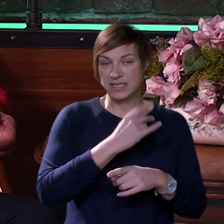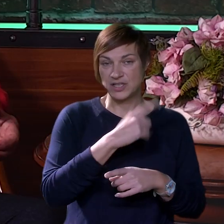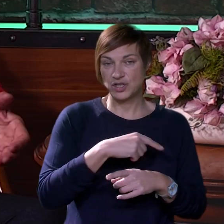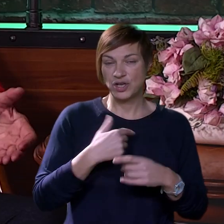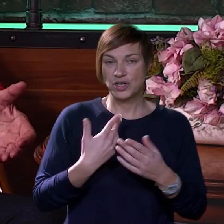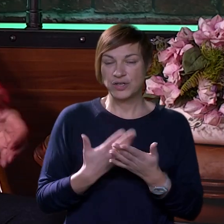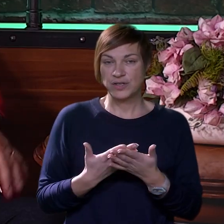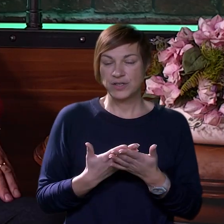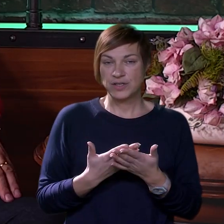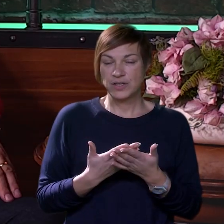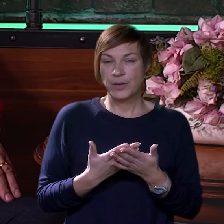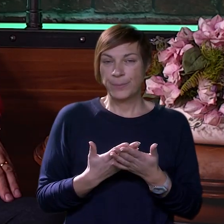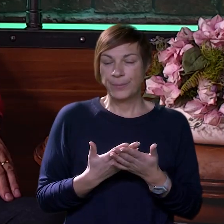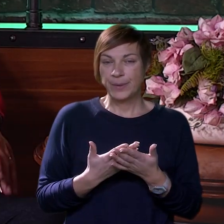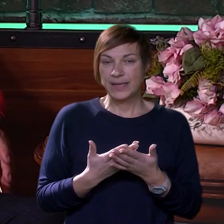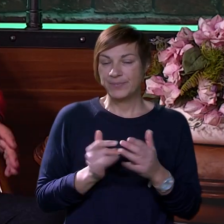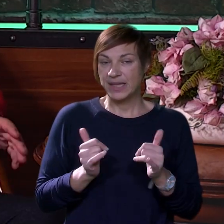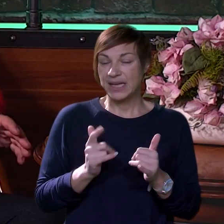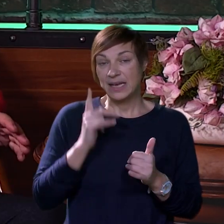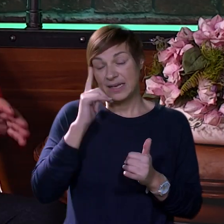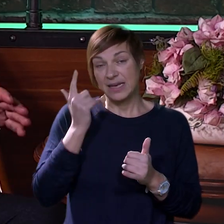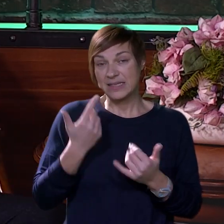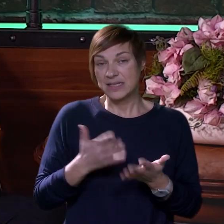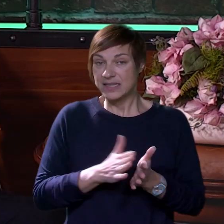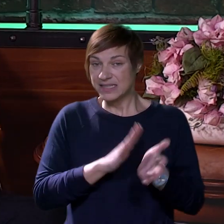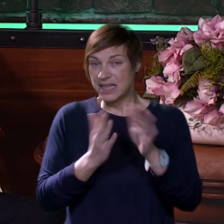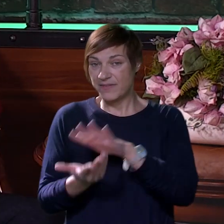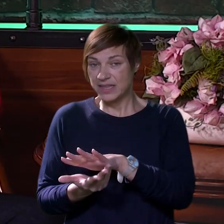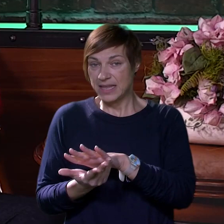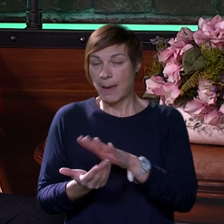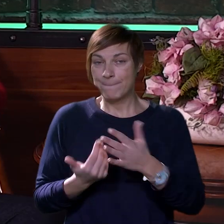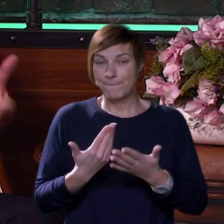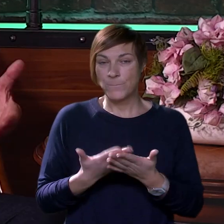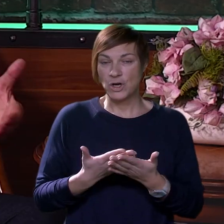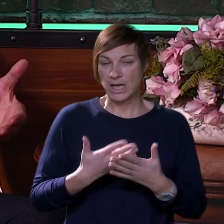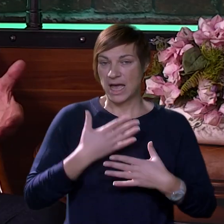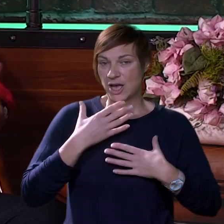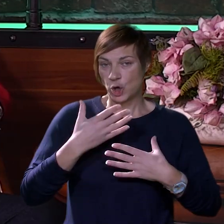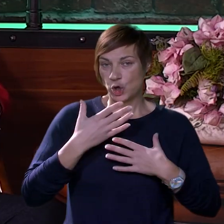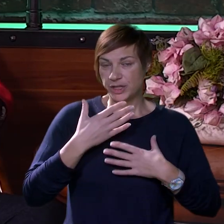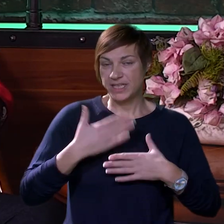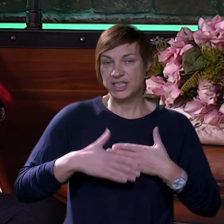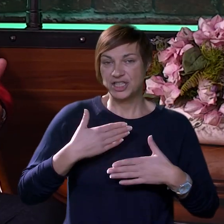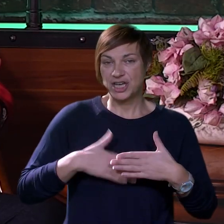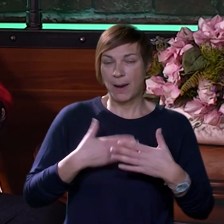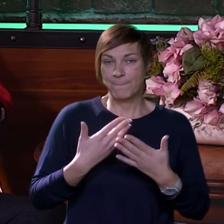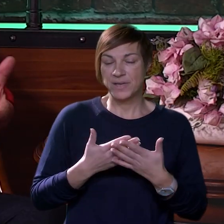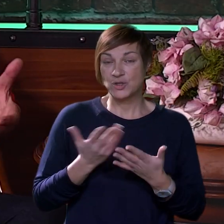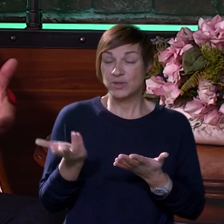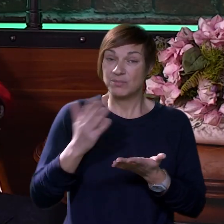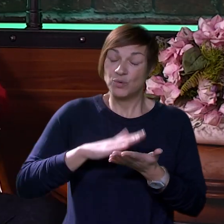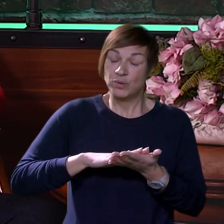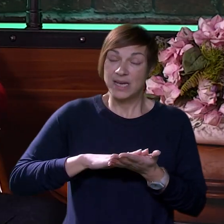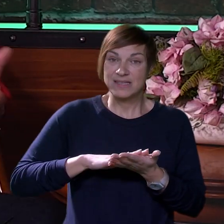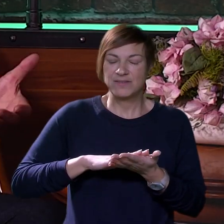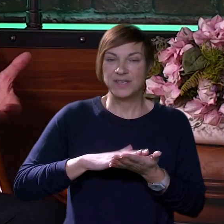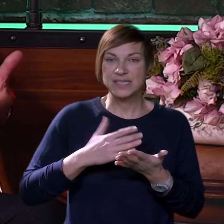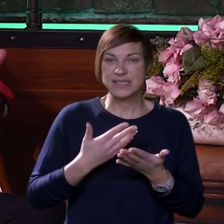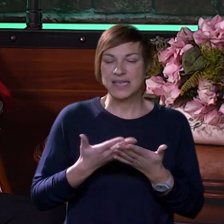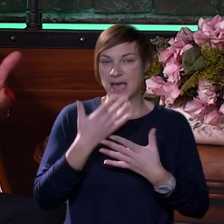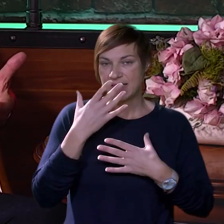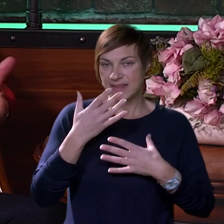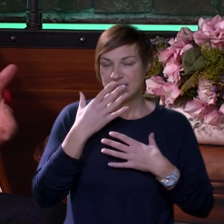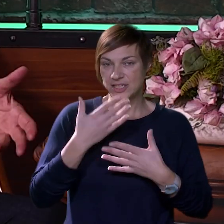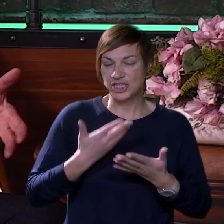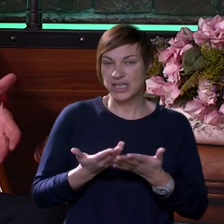nesrećenom, a taj će se nesrećan ili ga ne znate staviti na bok ako je znači diše, međutim u nesvijesti je